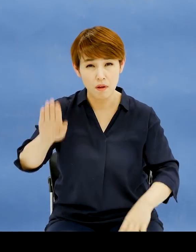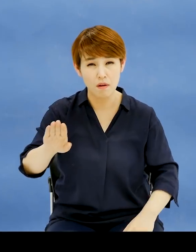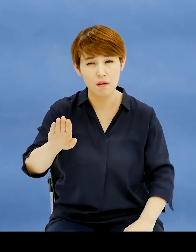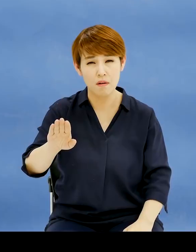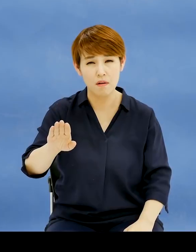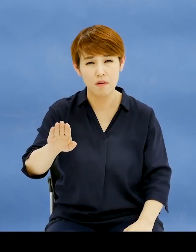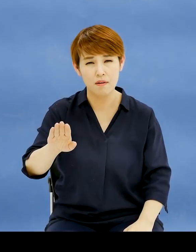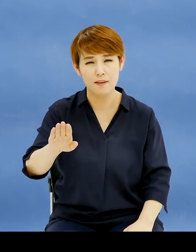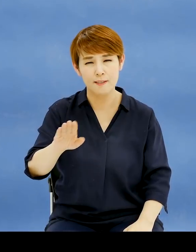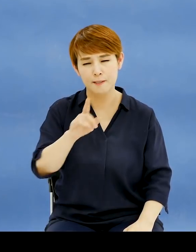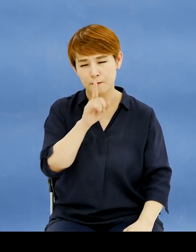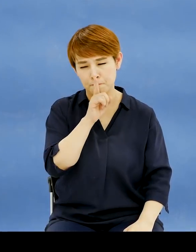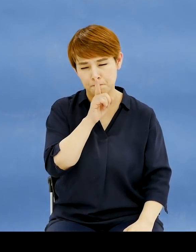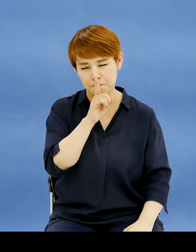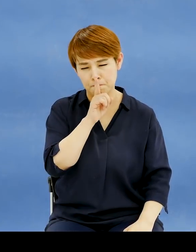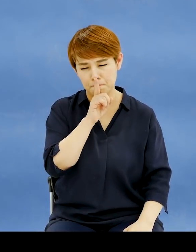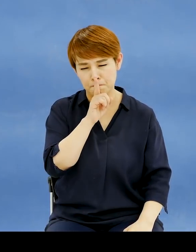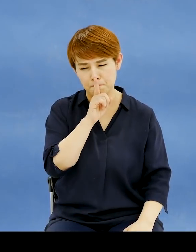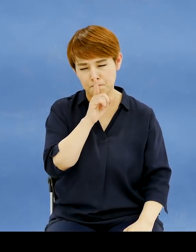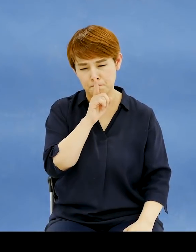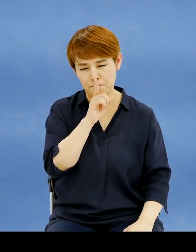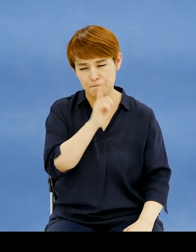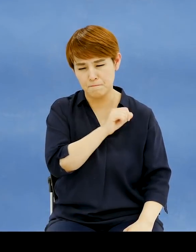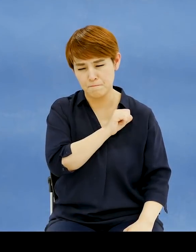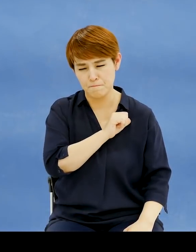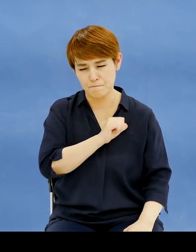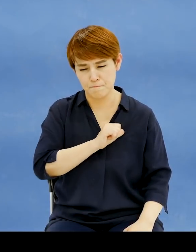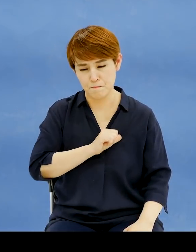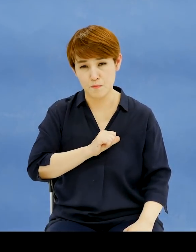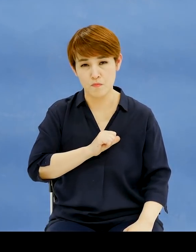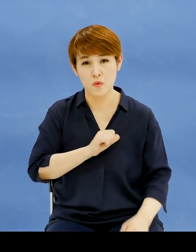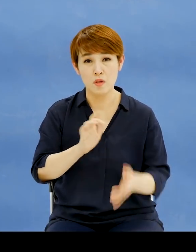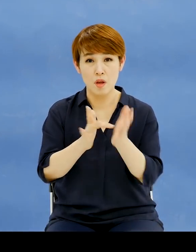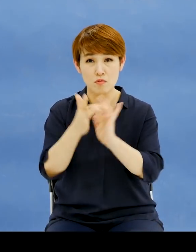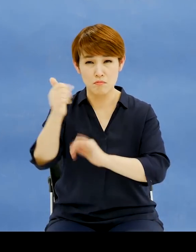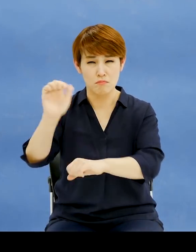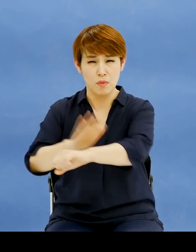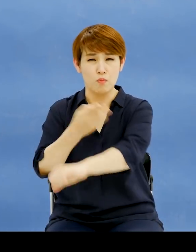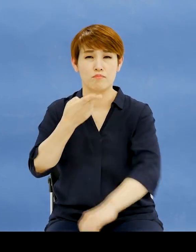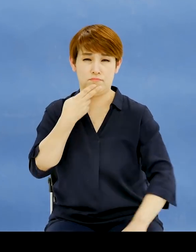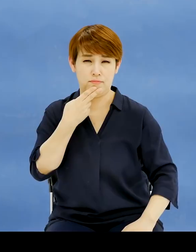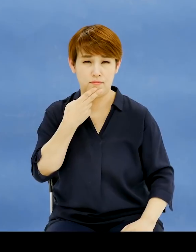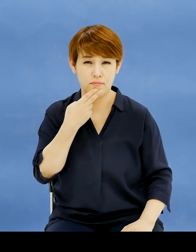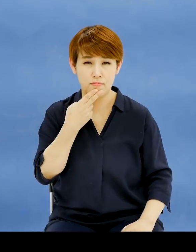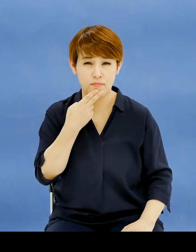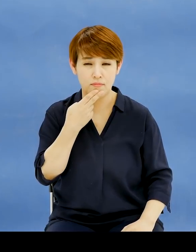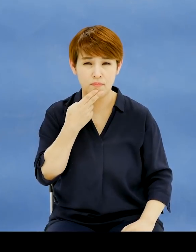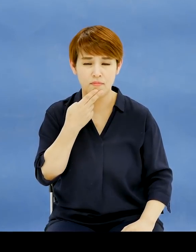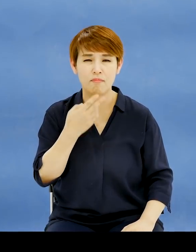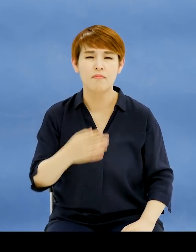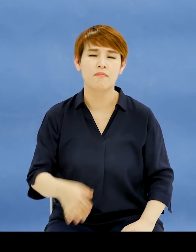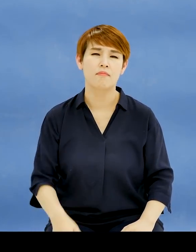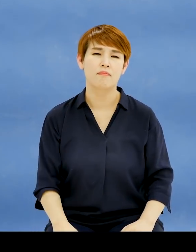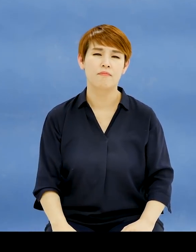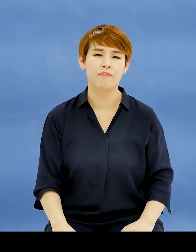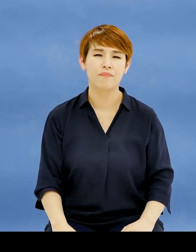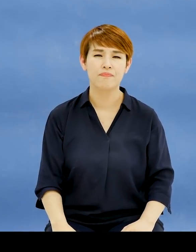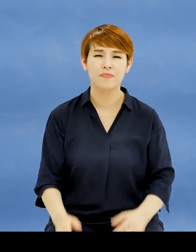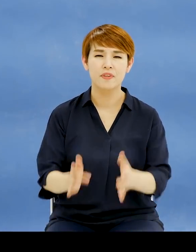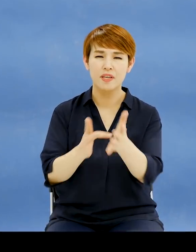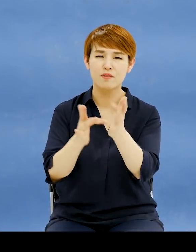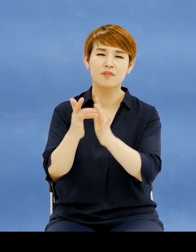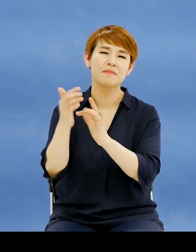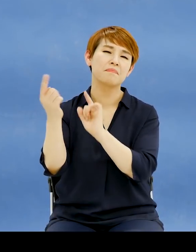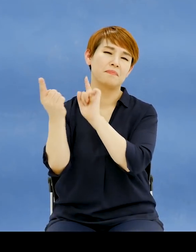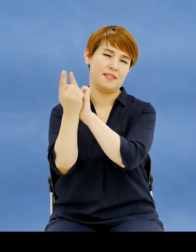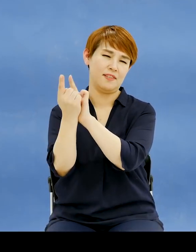억울하신 일은 한마디도 안 하셨잖아요. 잘못한 게 없으신데도 정말 예수님이 나와 동일시해 주시고